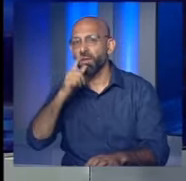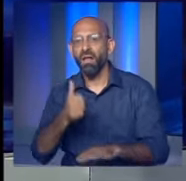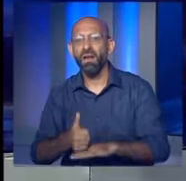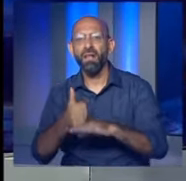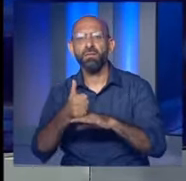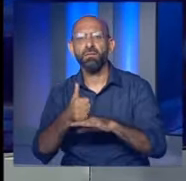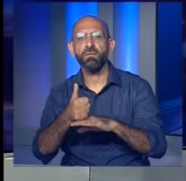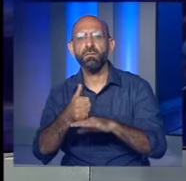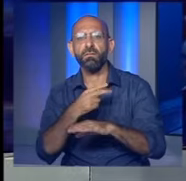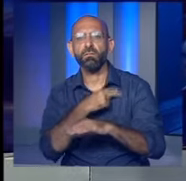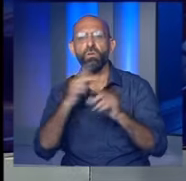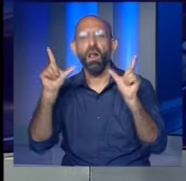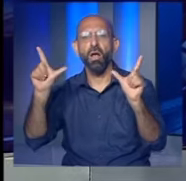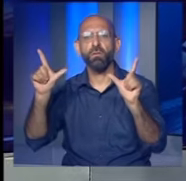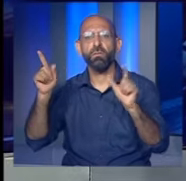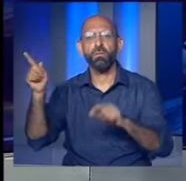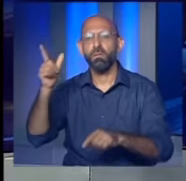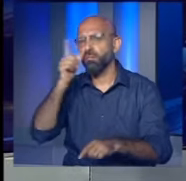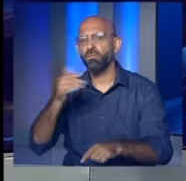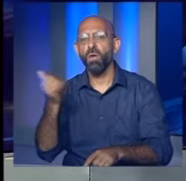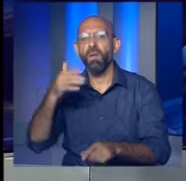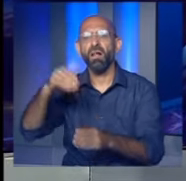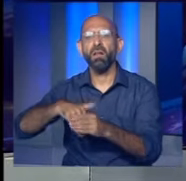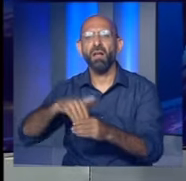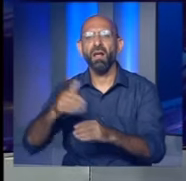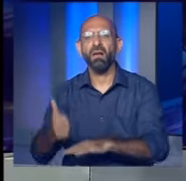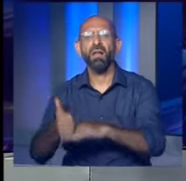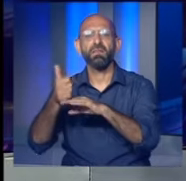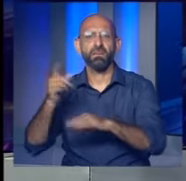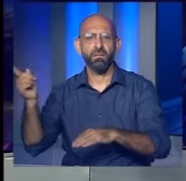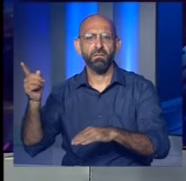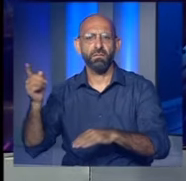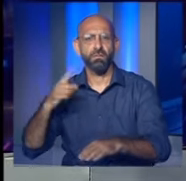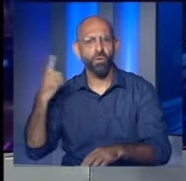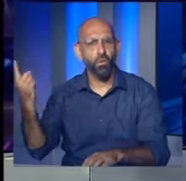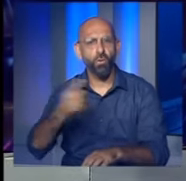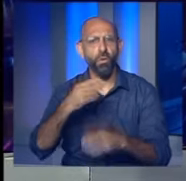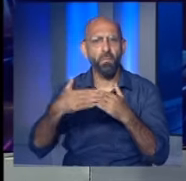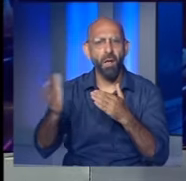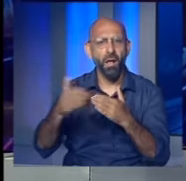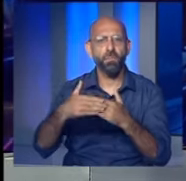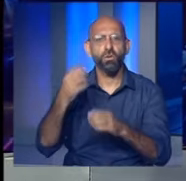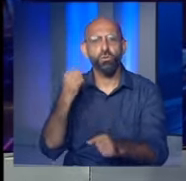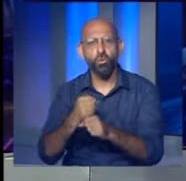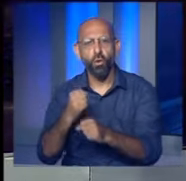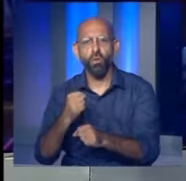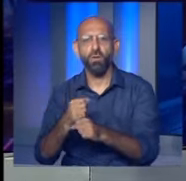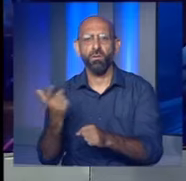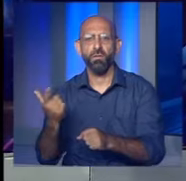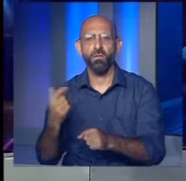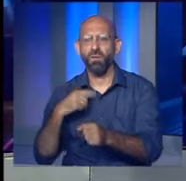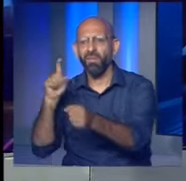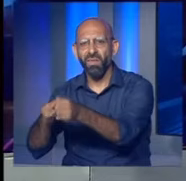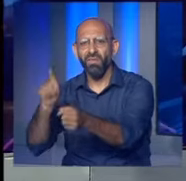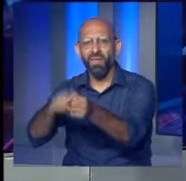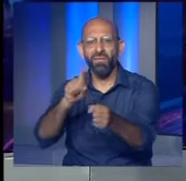كل المكونات المجتمع العكاري رئيس التيار اكد اهميه الحوار على مسار الانتخاب الرئاسي ومن جديد غمز من